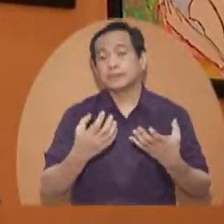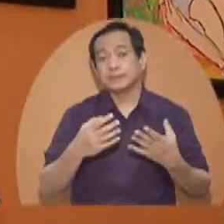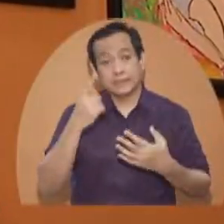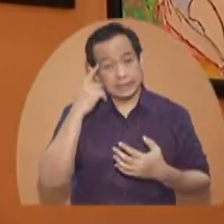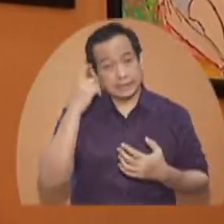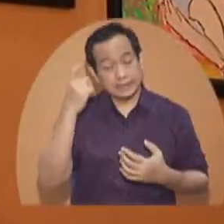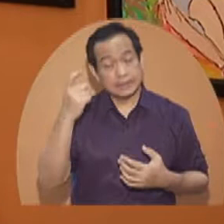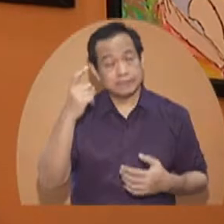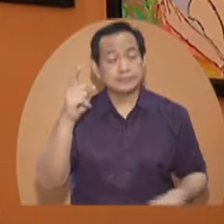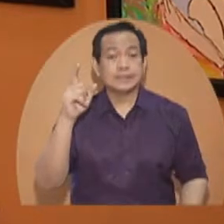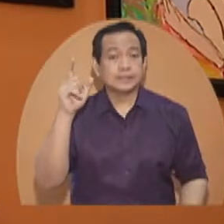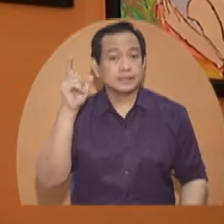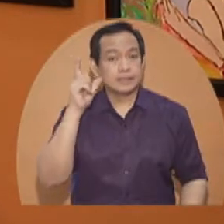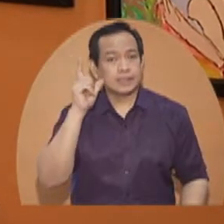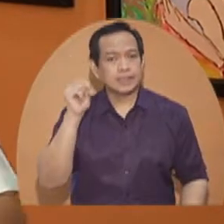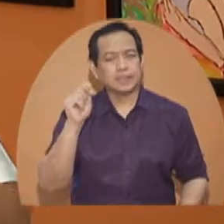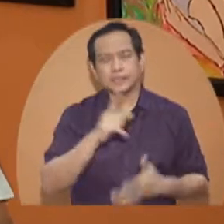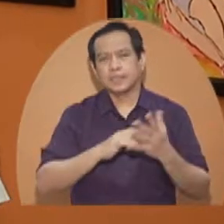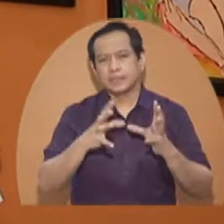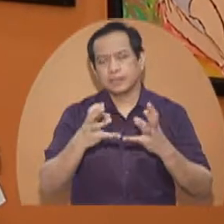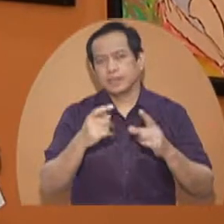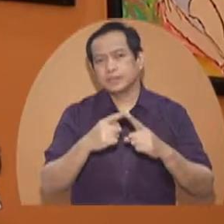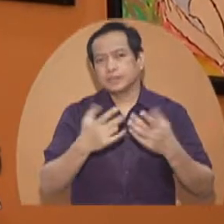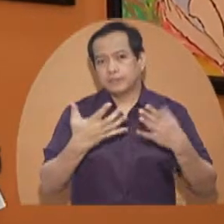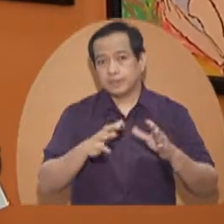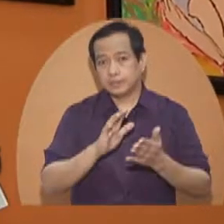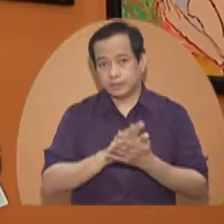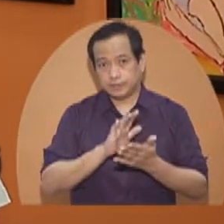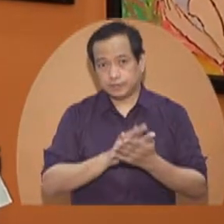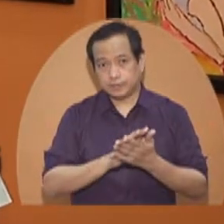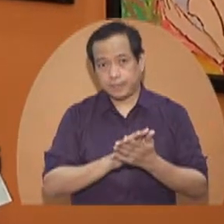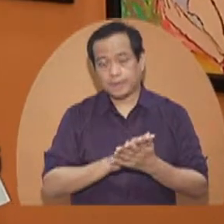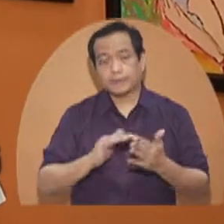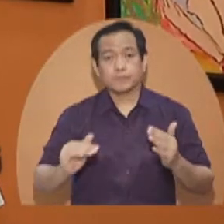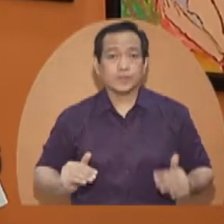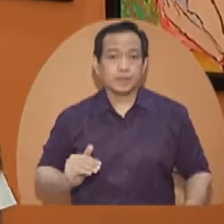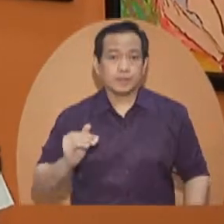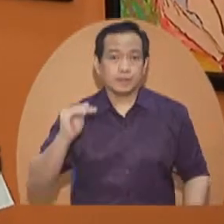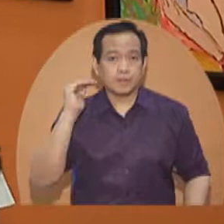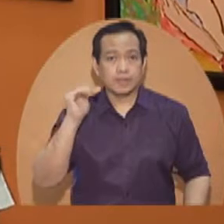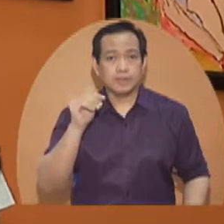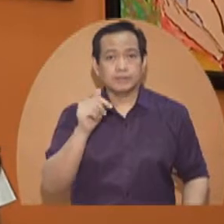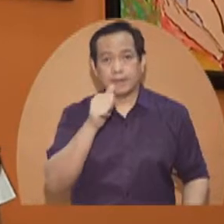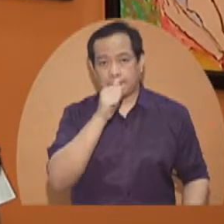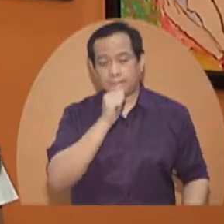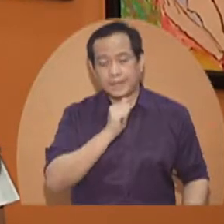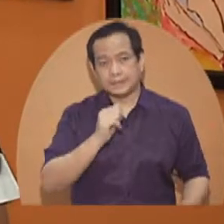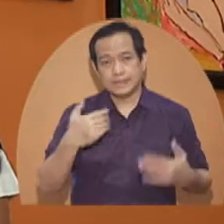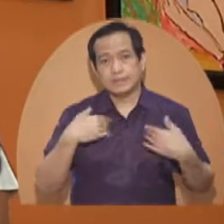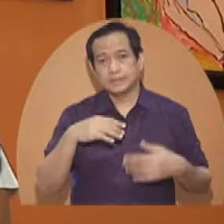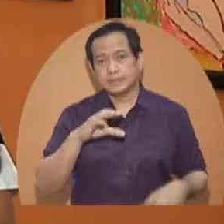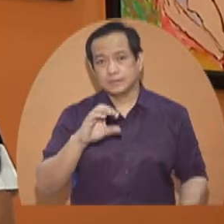Marami pang pangarap si Lian at gusto niya makatapos sa kanyang pag-aaral. Lumaki siya na mayroong tinitiis